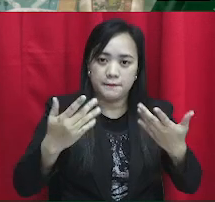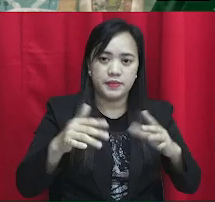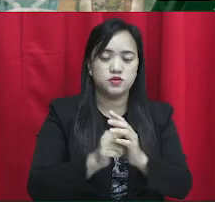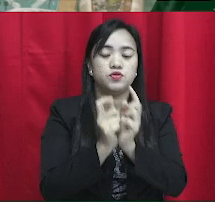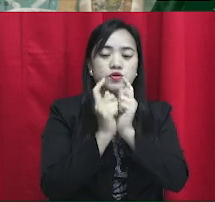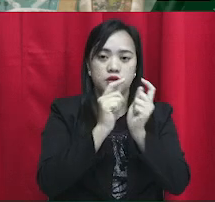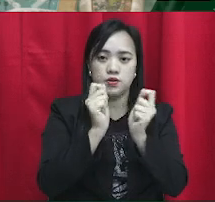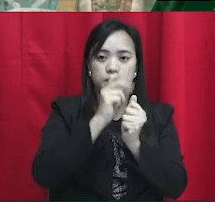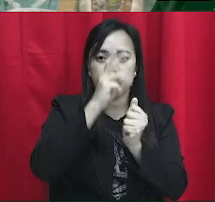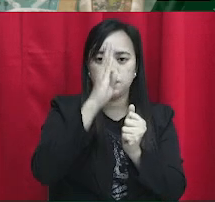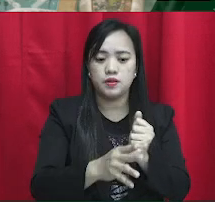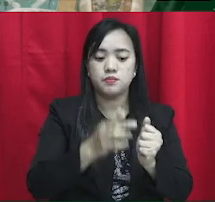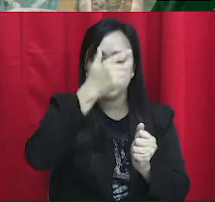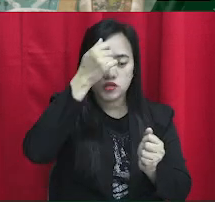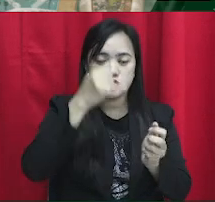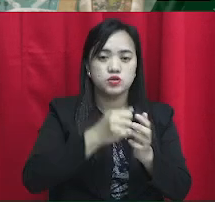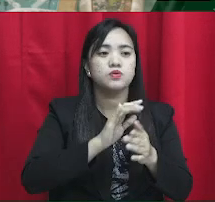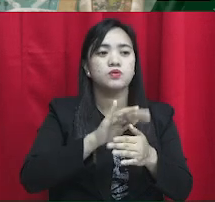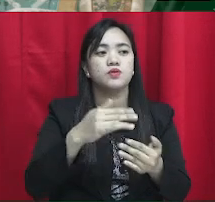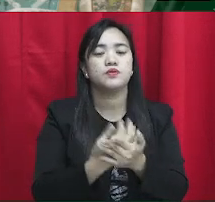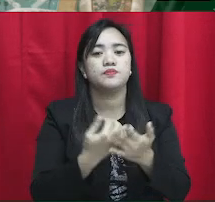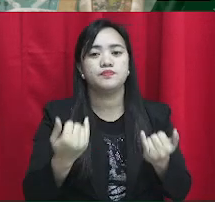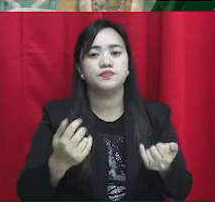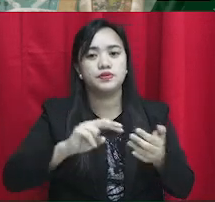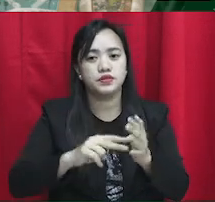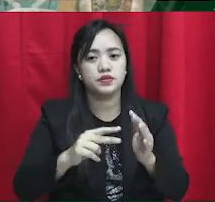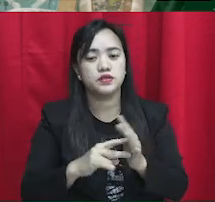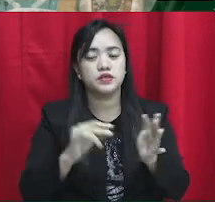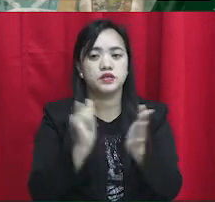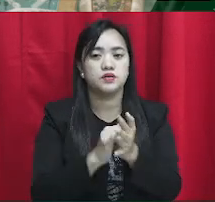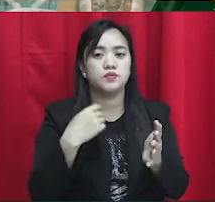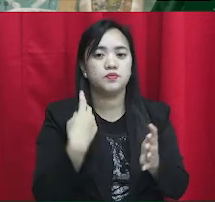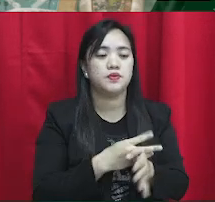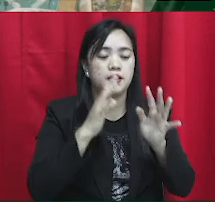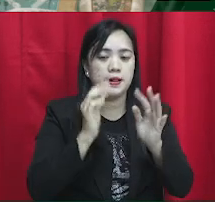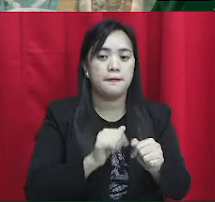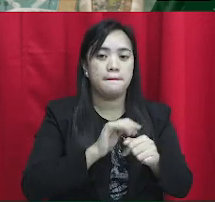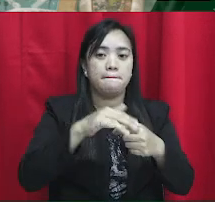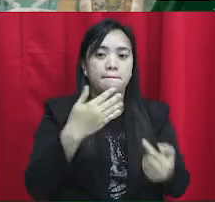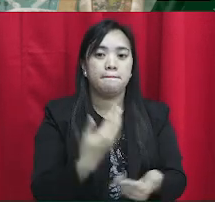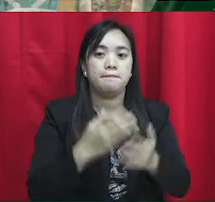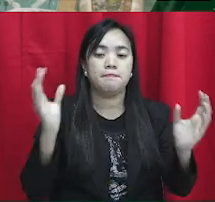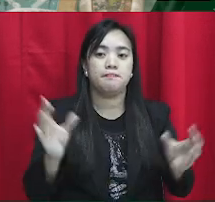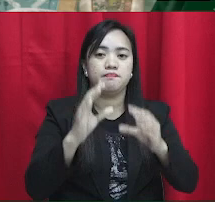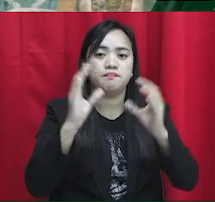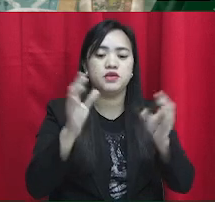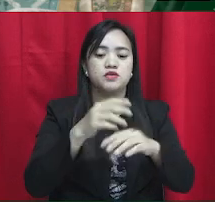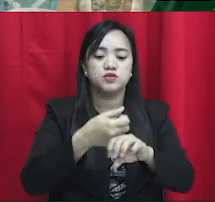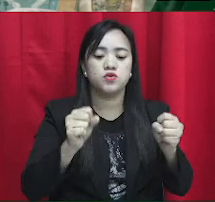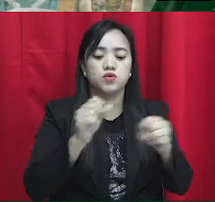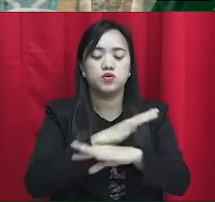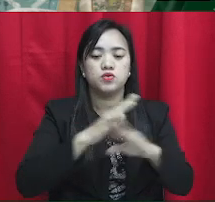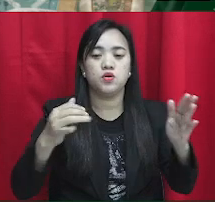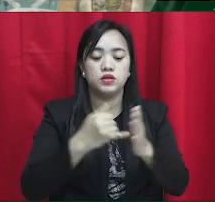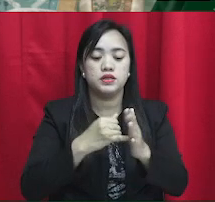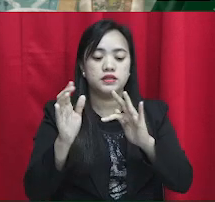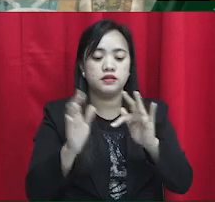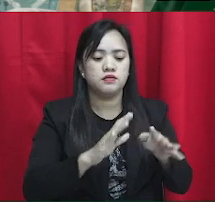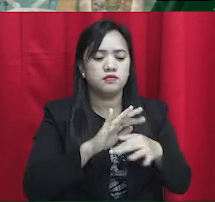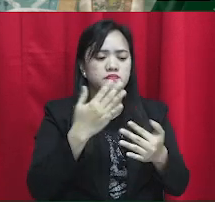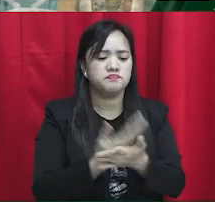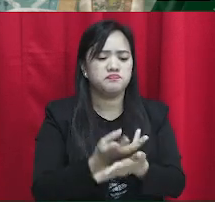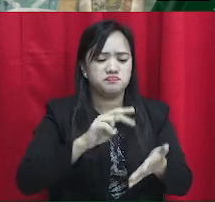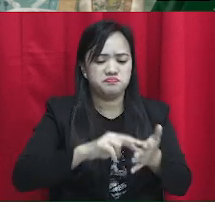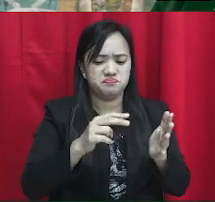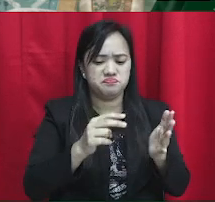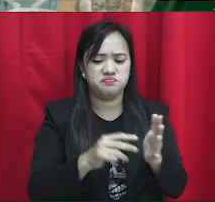that's right. Siya naman yung reason kung bakit tayo nagsiselebrate. Yeah, so huwag nating tanggalin yung main reason kung bakit may Pasko. And let